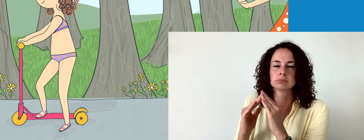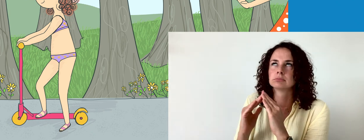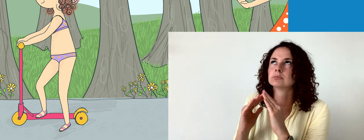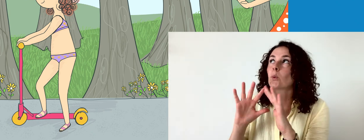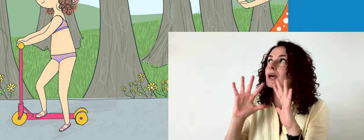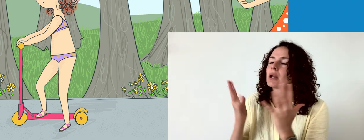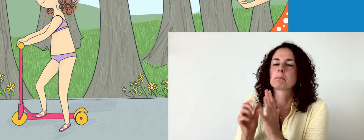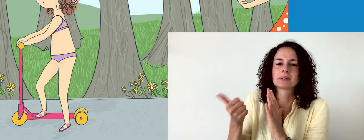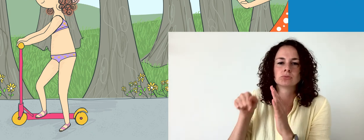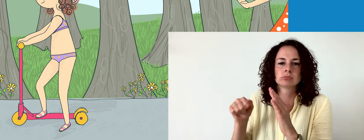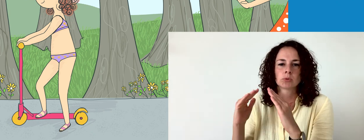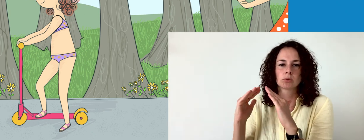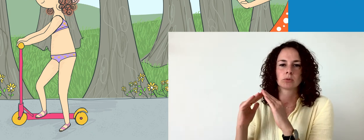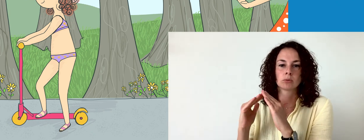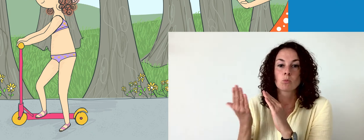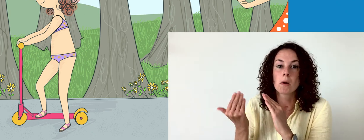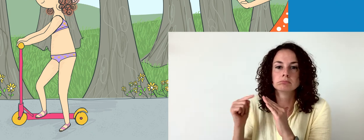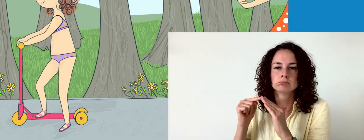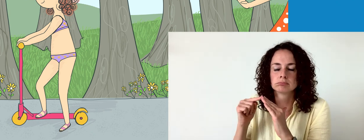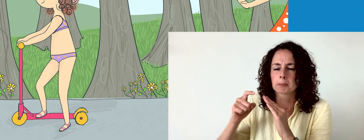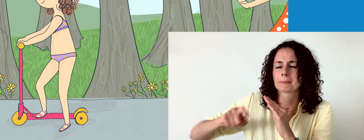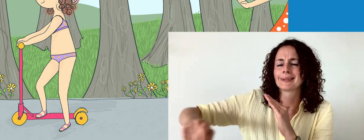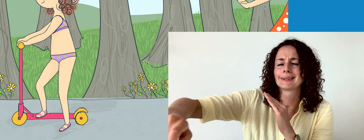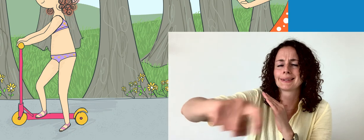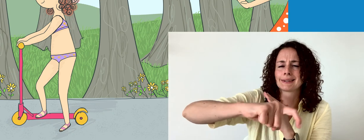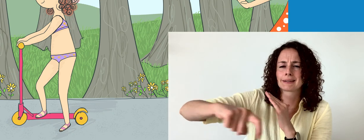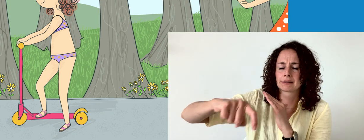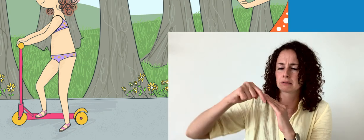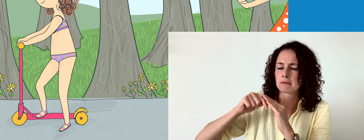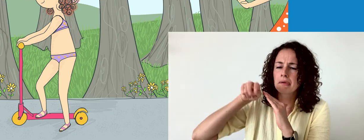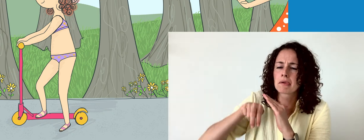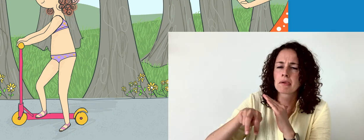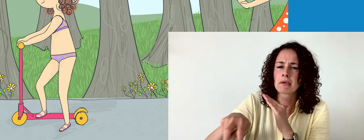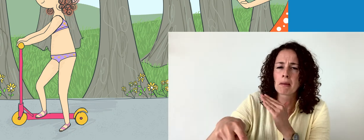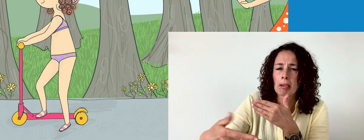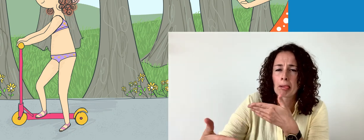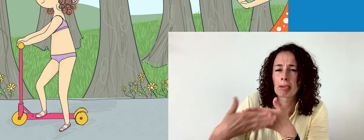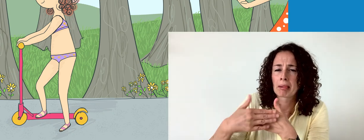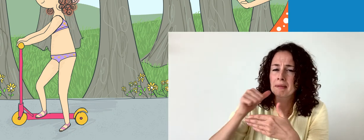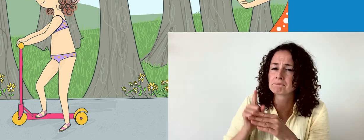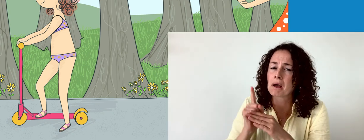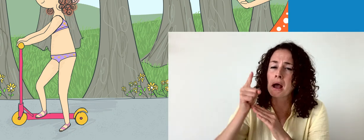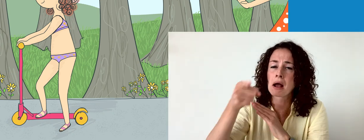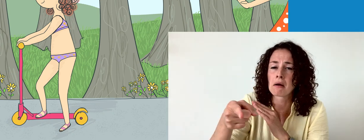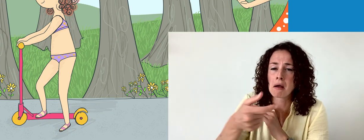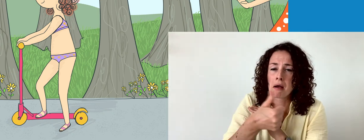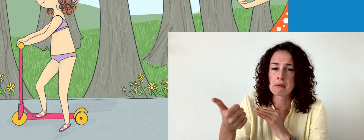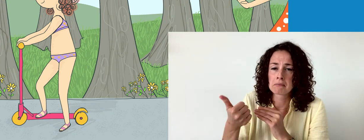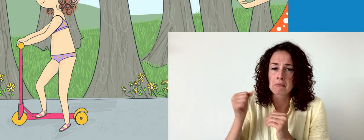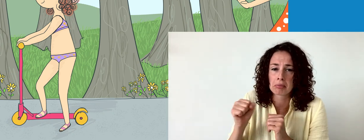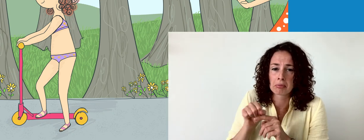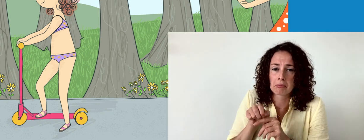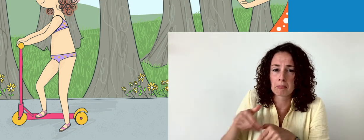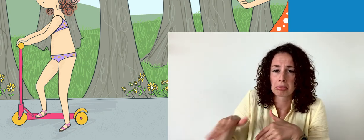Want het ligt niet zo ver Van het meer Het is maar een klein stukje wandelen Over de brug En langs het